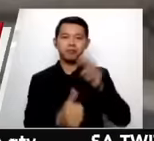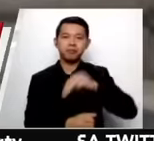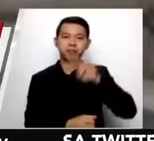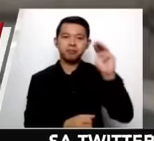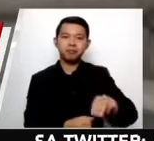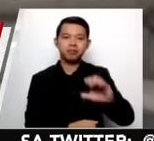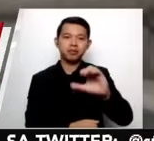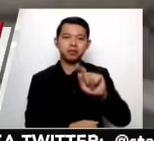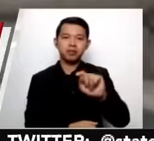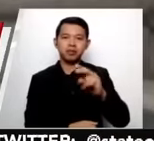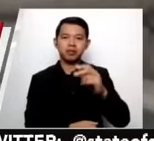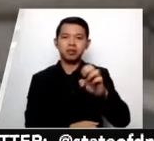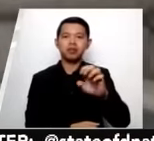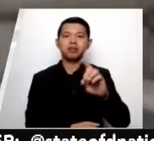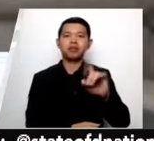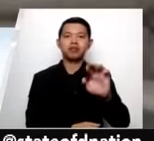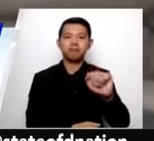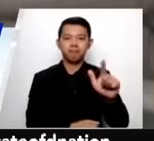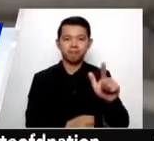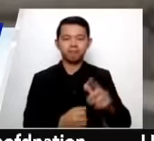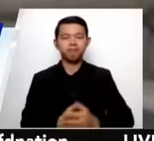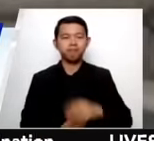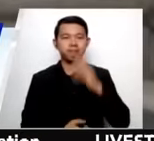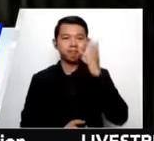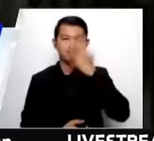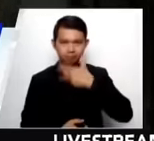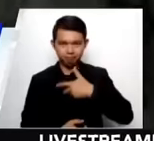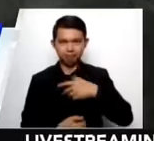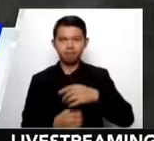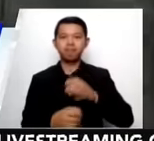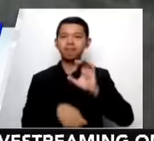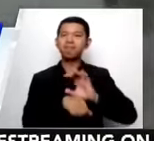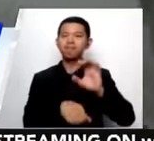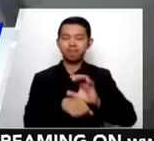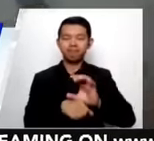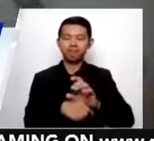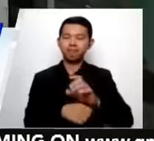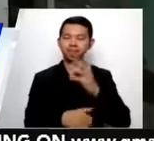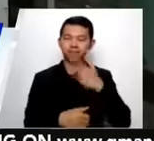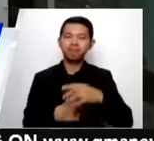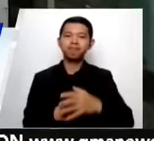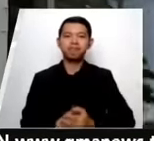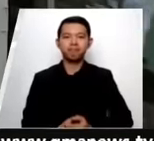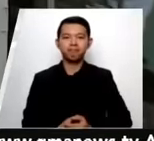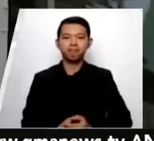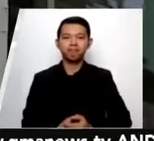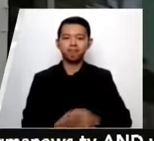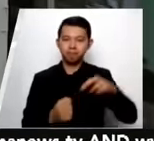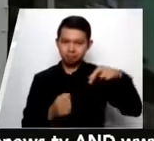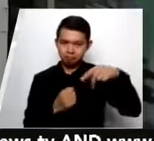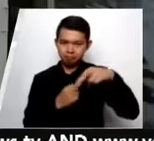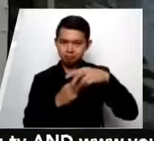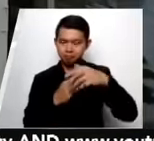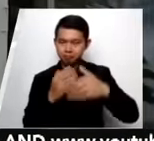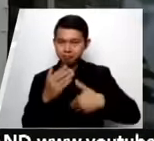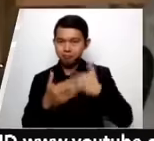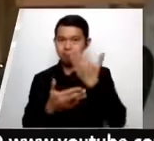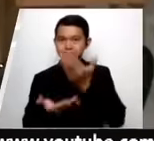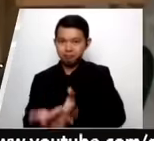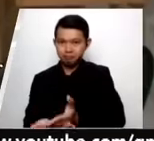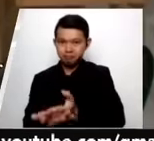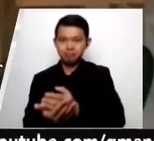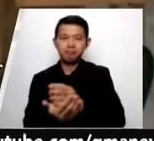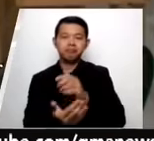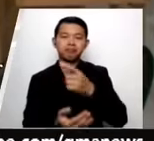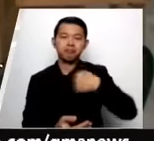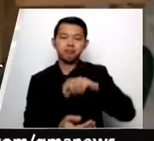solemn, saka ang ganda talaga ng church natin. Maglakad lang ng kaunti, mararating na ang Our Lady of Guadalupe Chapel sa